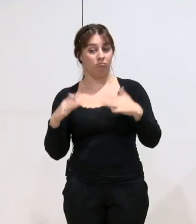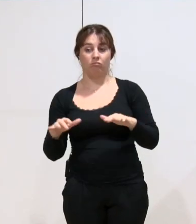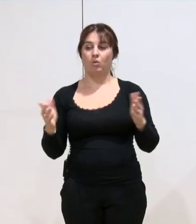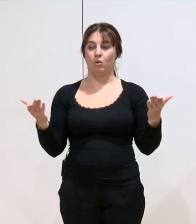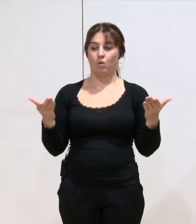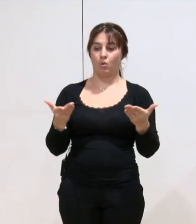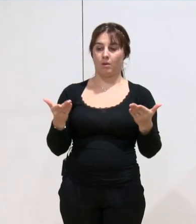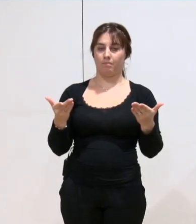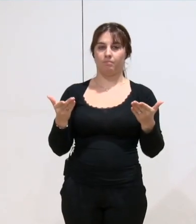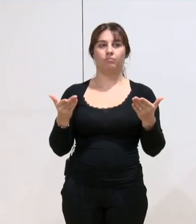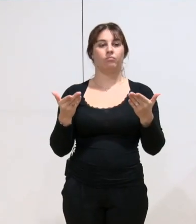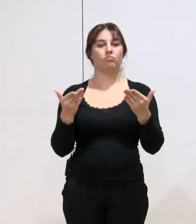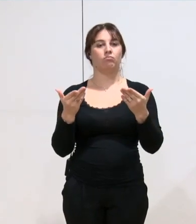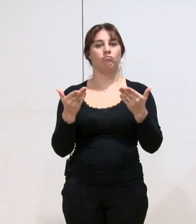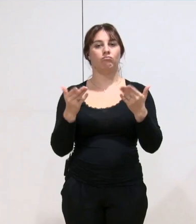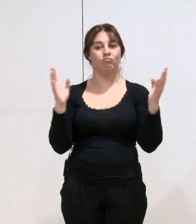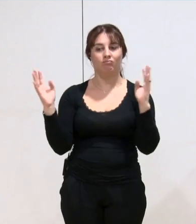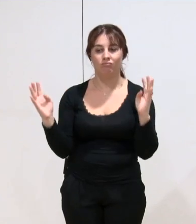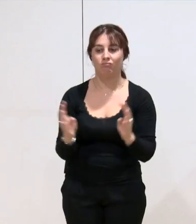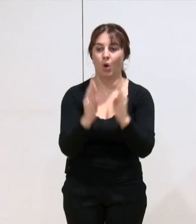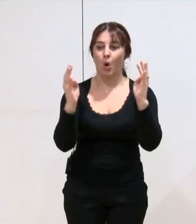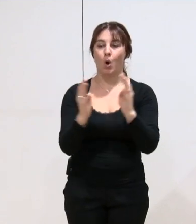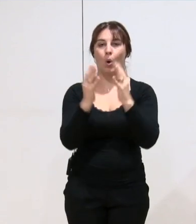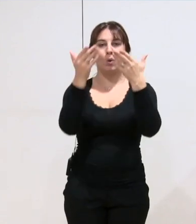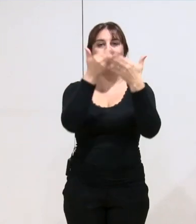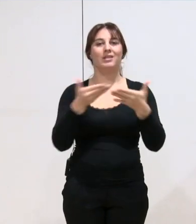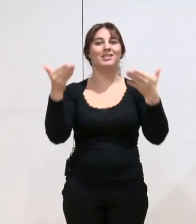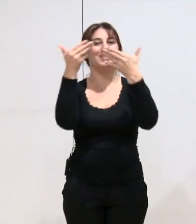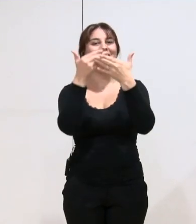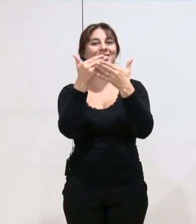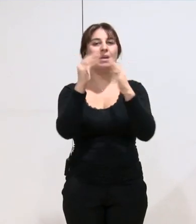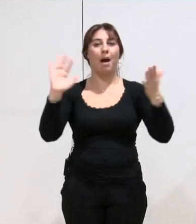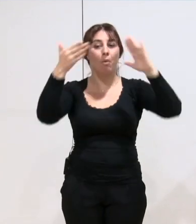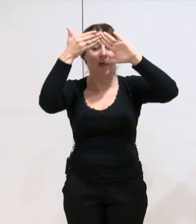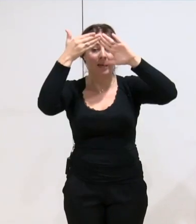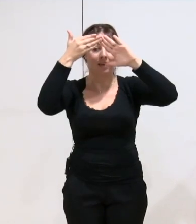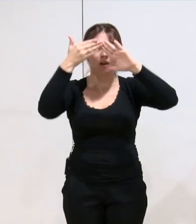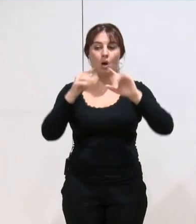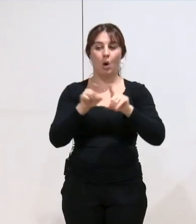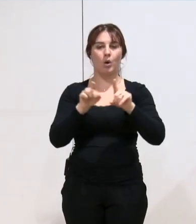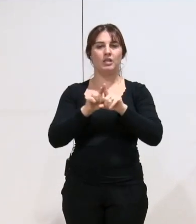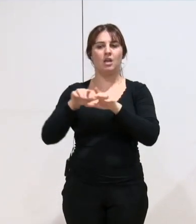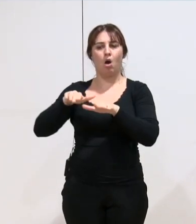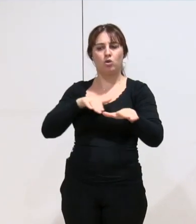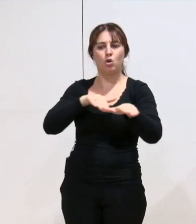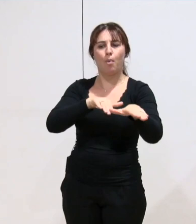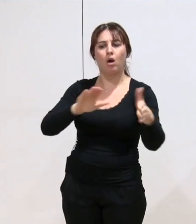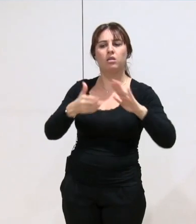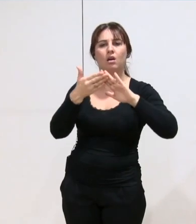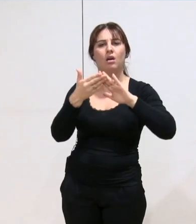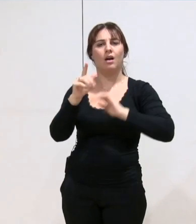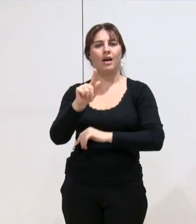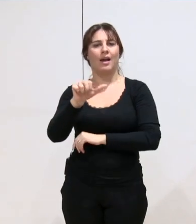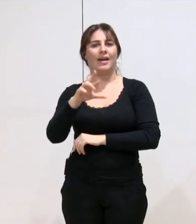relocalisation des rencontres du cinéma de montagne, du Snowboard Garden, qui a eu lieu ce week-end, et on a